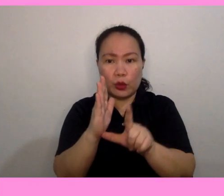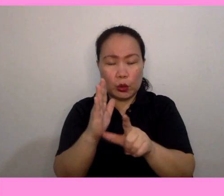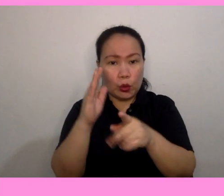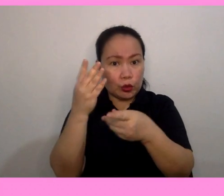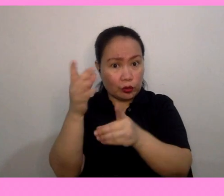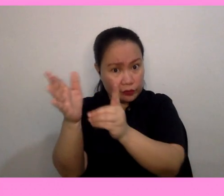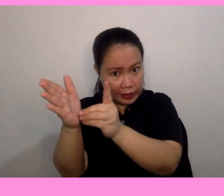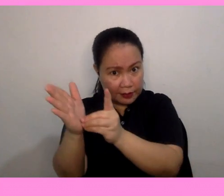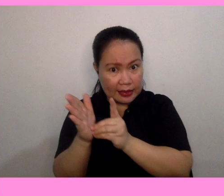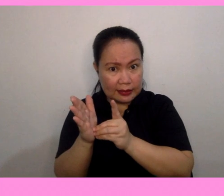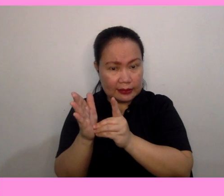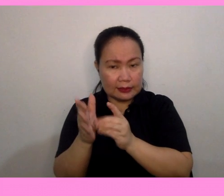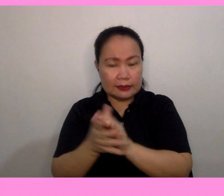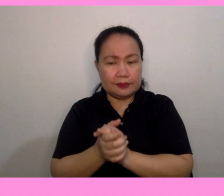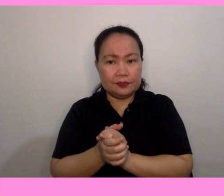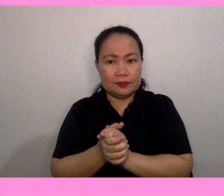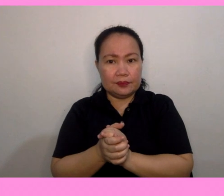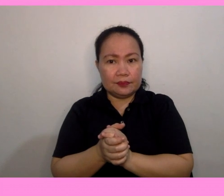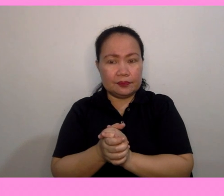Batas ng demand.